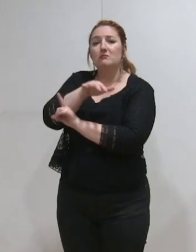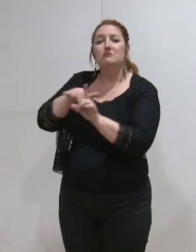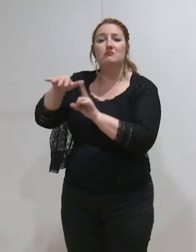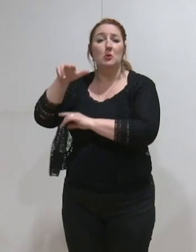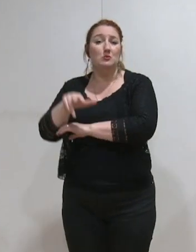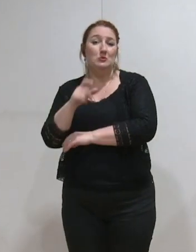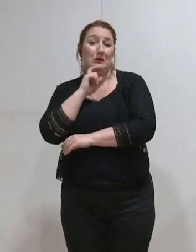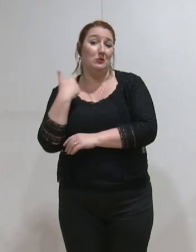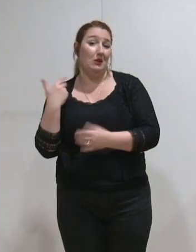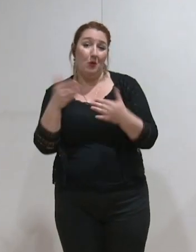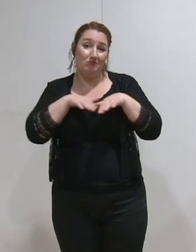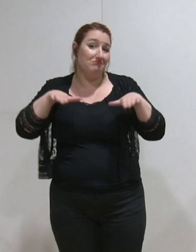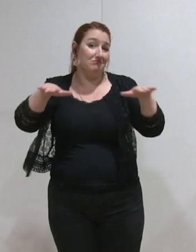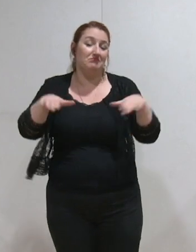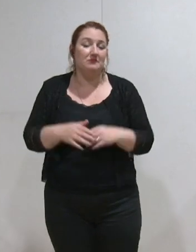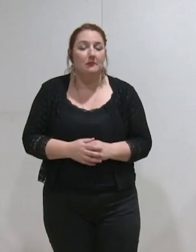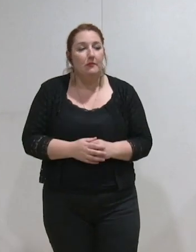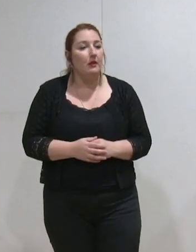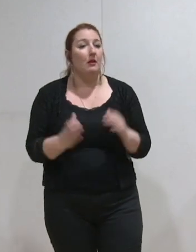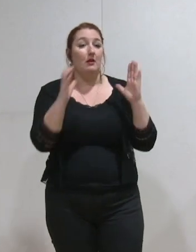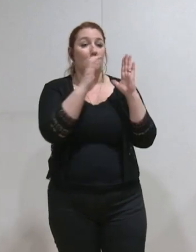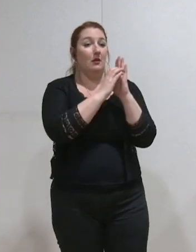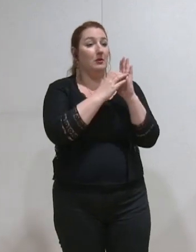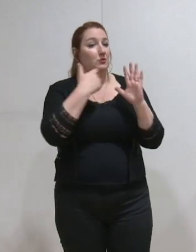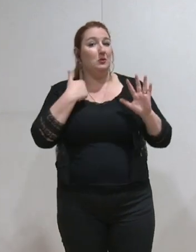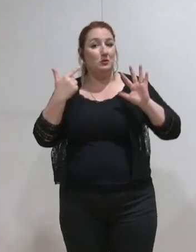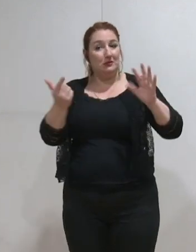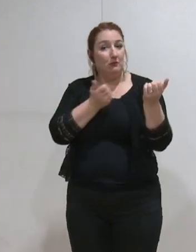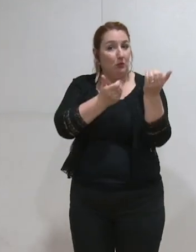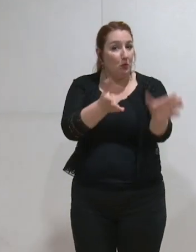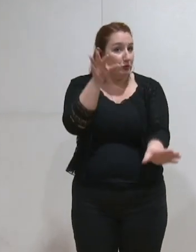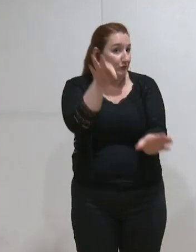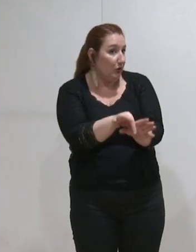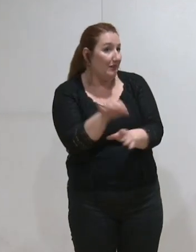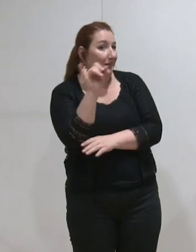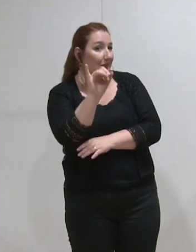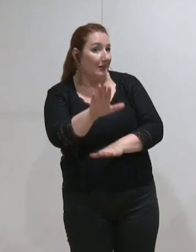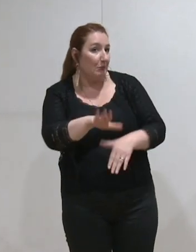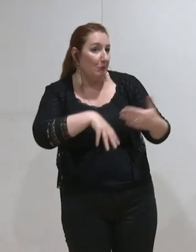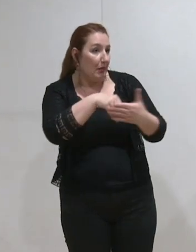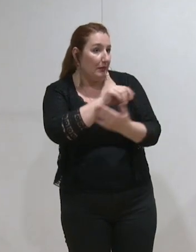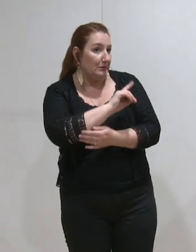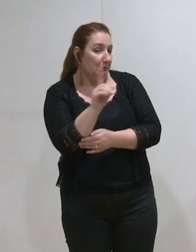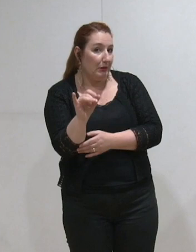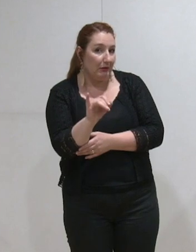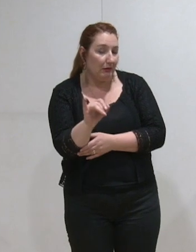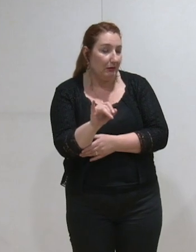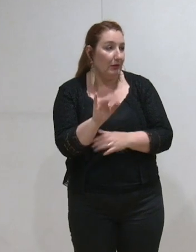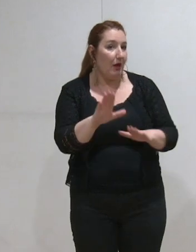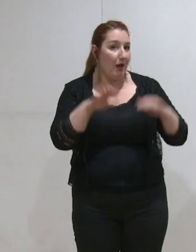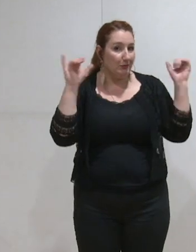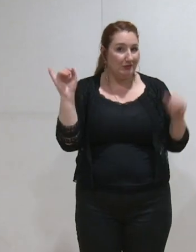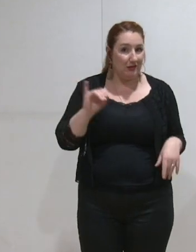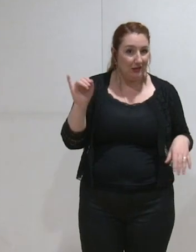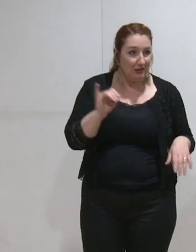à l'instant je mets cette délibération numéro 7 au voix qui ne prend pas part au vote qui